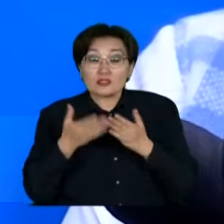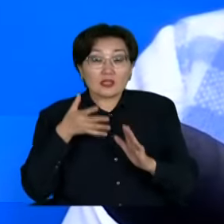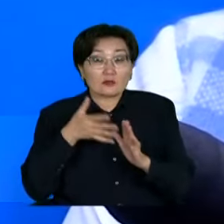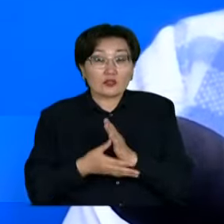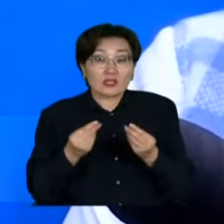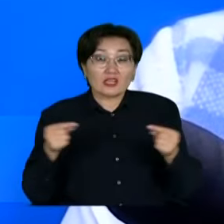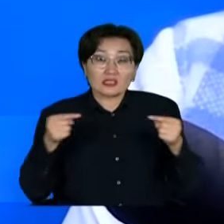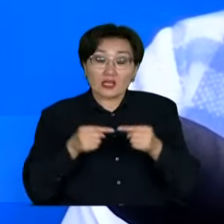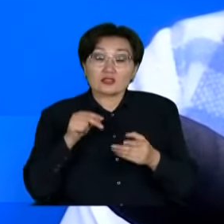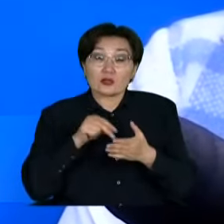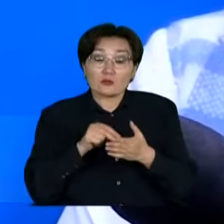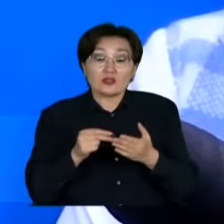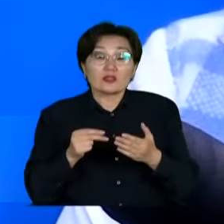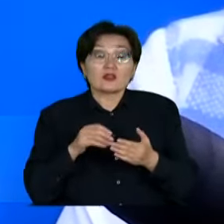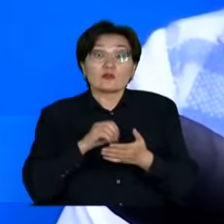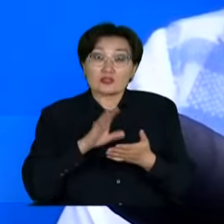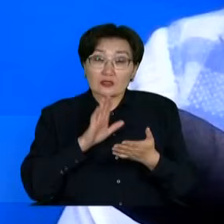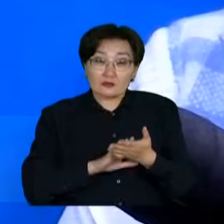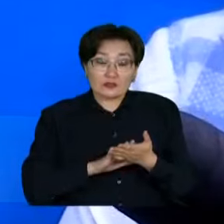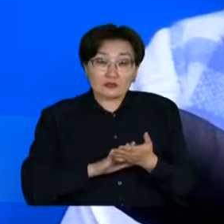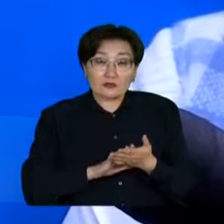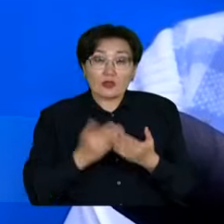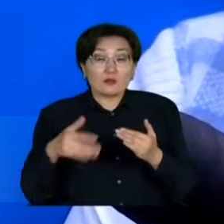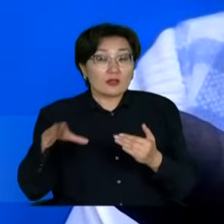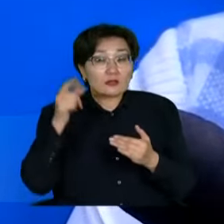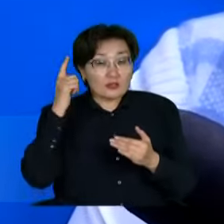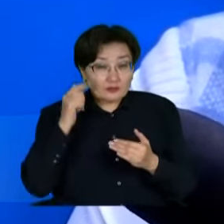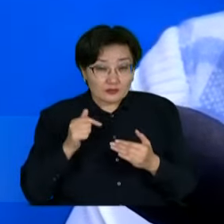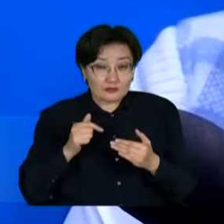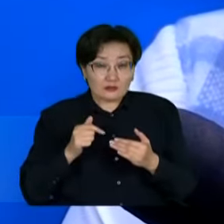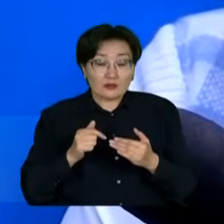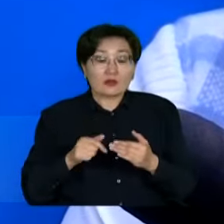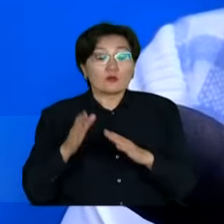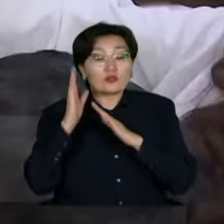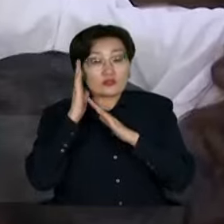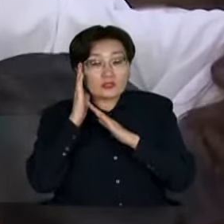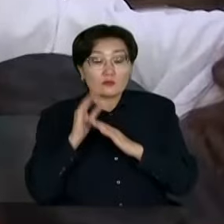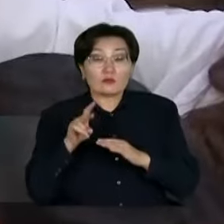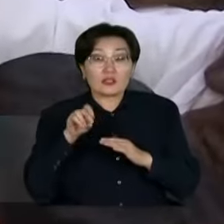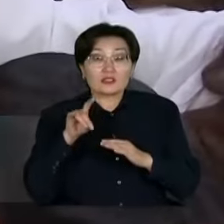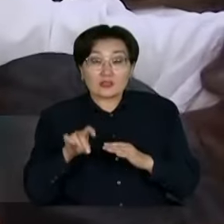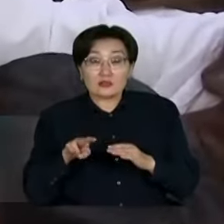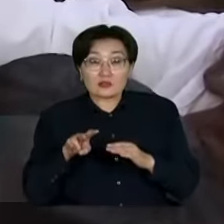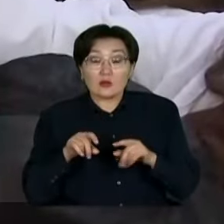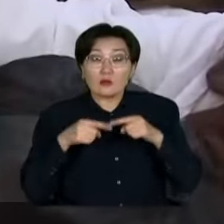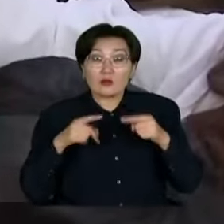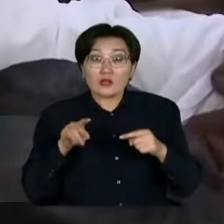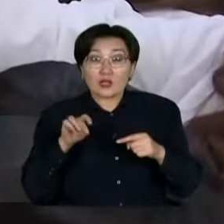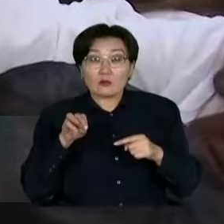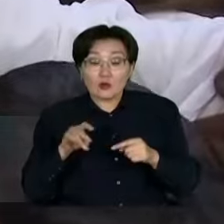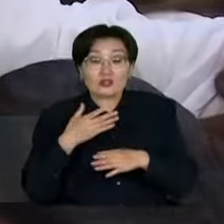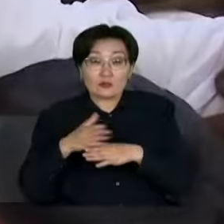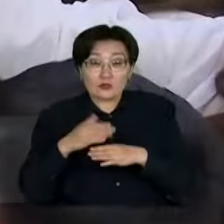сомасын анықтайды. Адам циркадтық ритмдермен өмір сүреді. Оны бәріміз жақсы білеміз. Ұйықтағанда мелатонин және тағы басқа гормондар